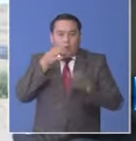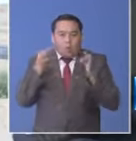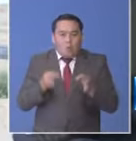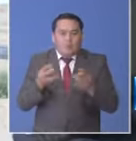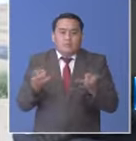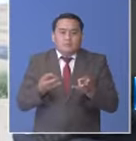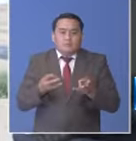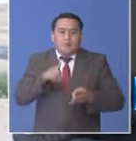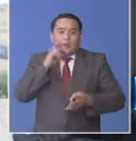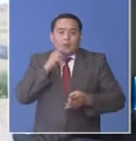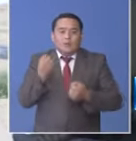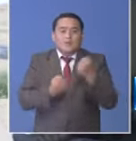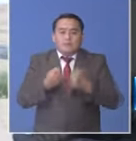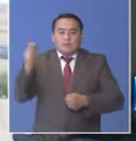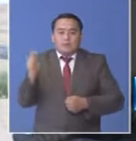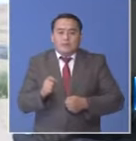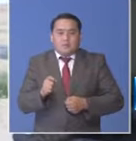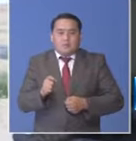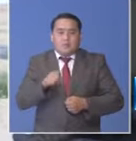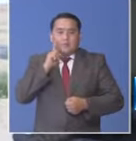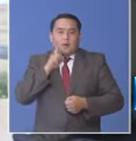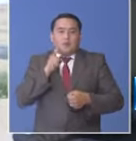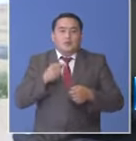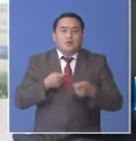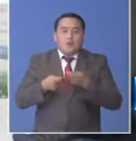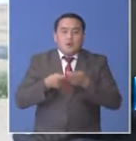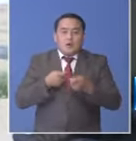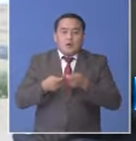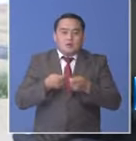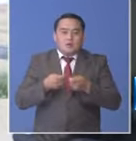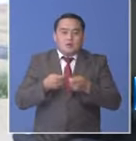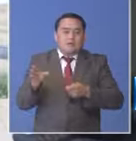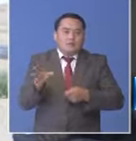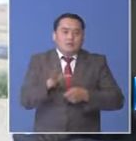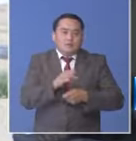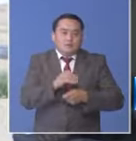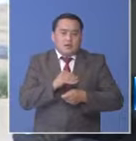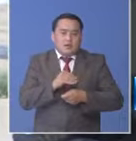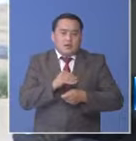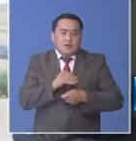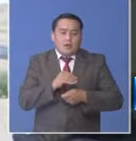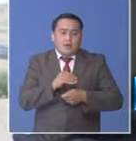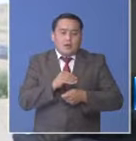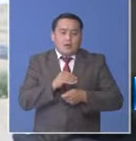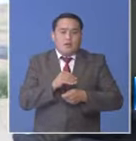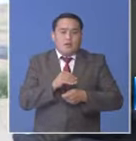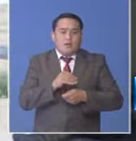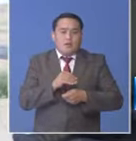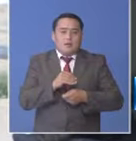часть прибывают молодые водители, молодые командиры, командиры взводов военных институтов. И